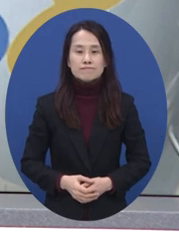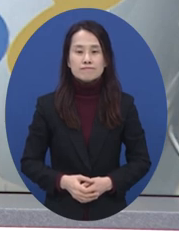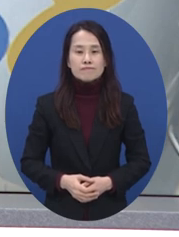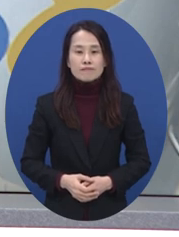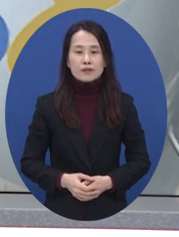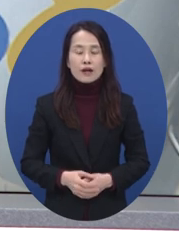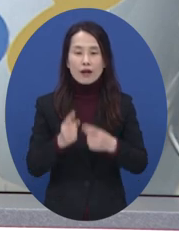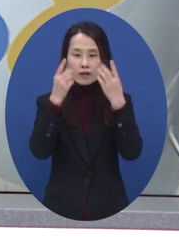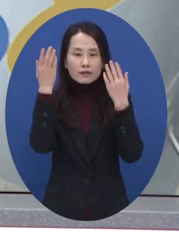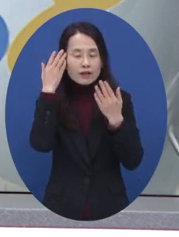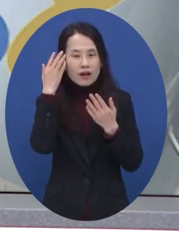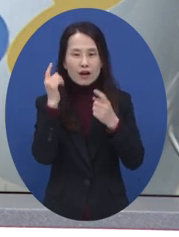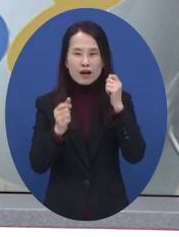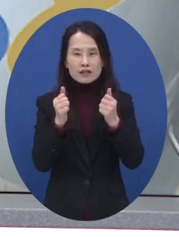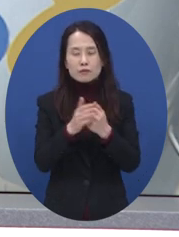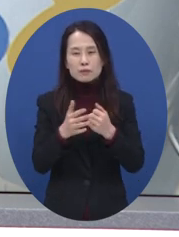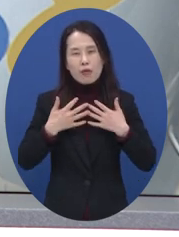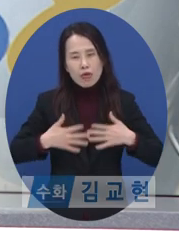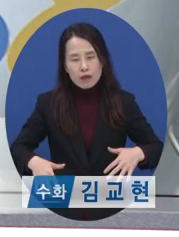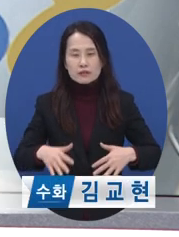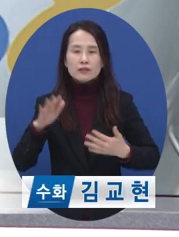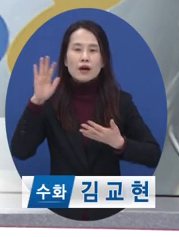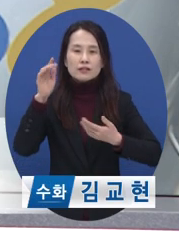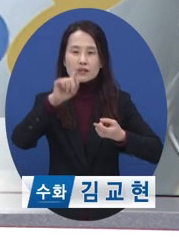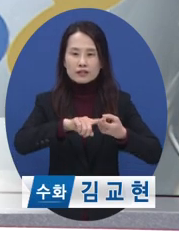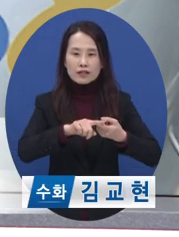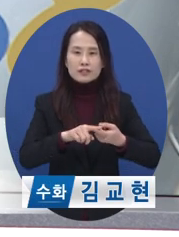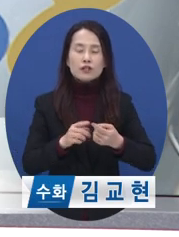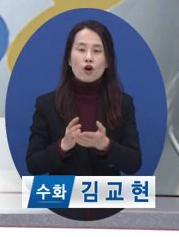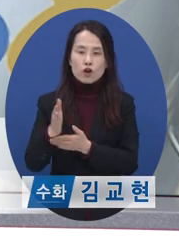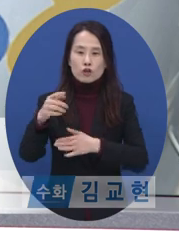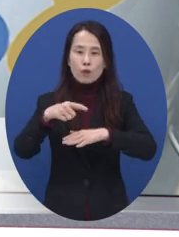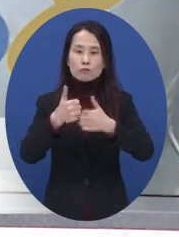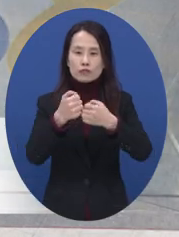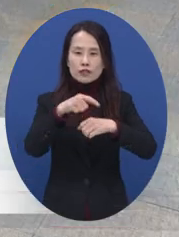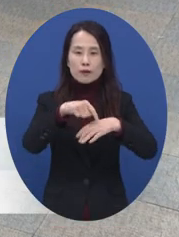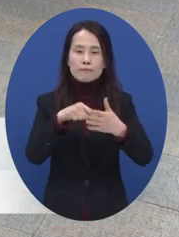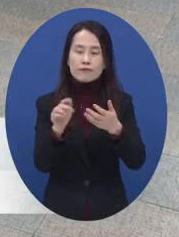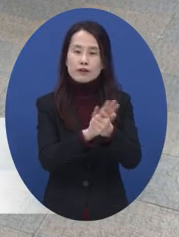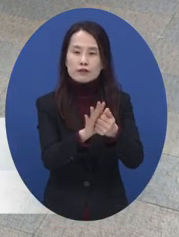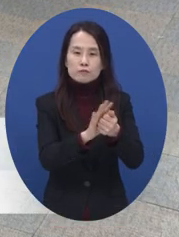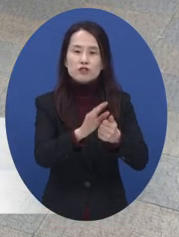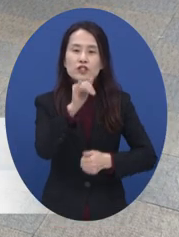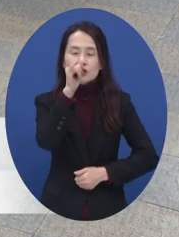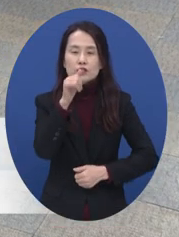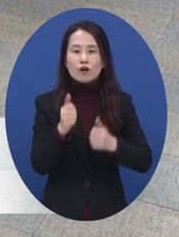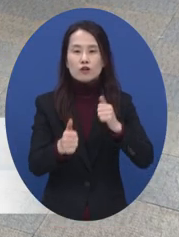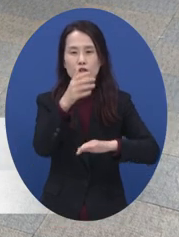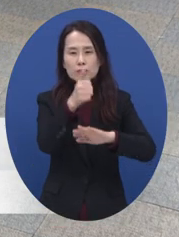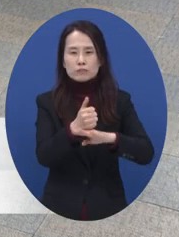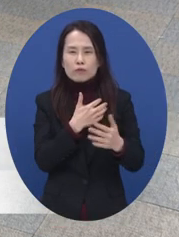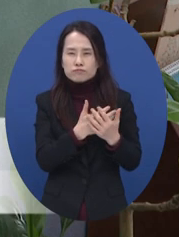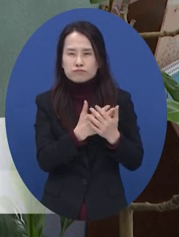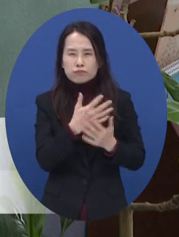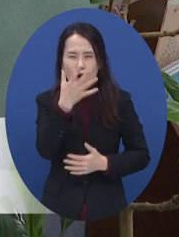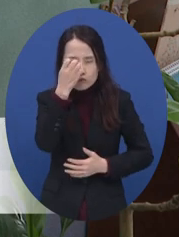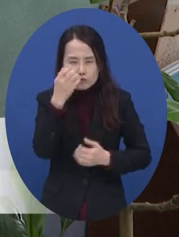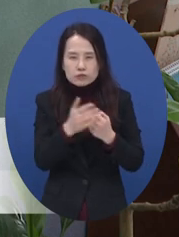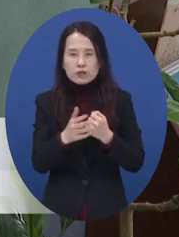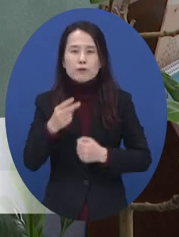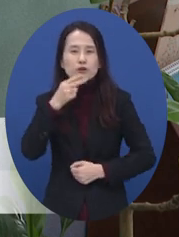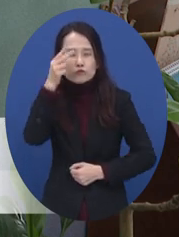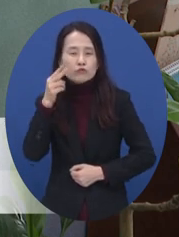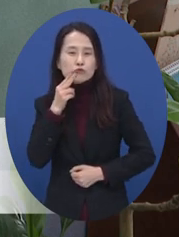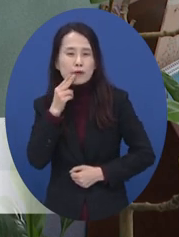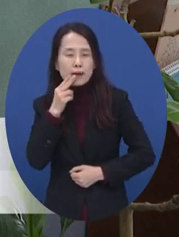경기도가 수능시험 으로 지친 수험생들을 대상으로 전문 상담 서비스를 운영합니다 시험결과에 대한 불안이나 우울 감으로 수 담배